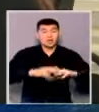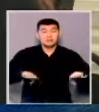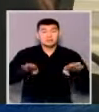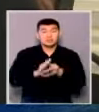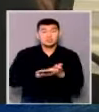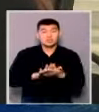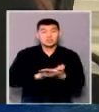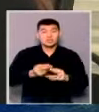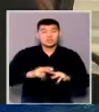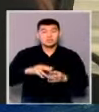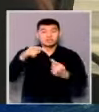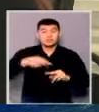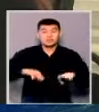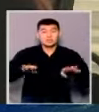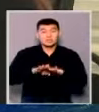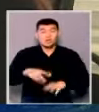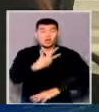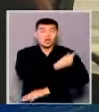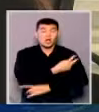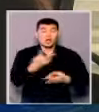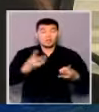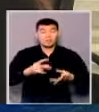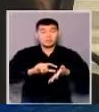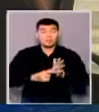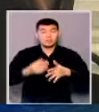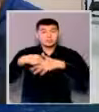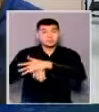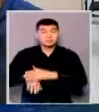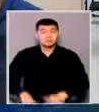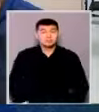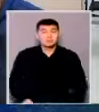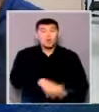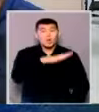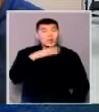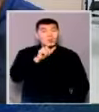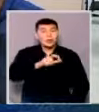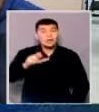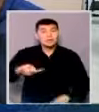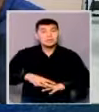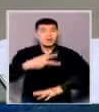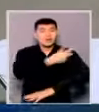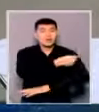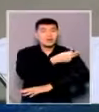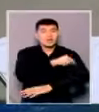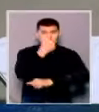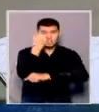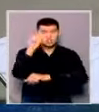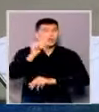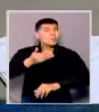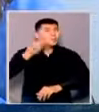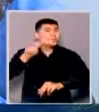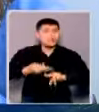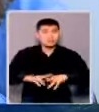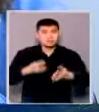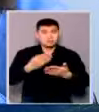еш көрсеткіштер болмаған жағдайда екпе алу бөлмесіне барады. Көпшілік жаппай вакциналау індетті жеңудің тиімді